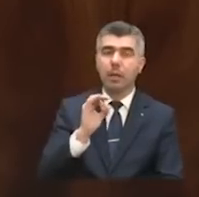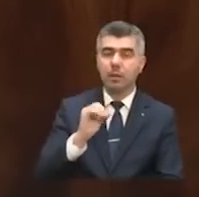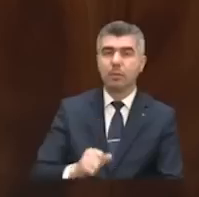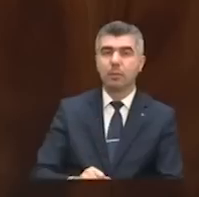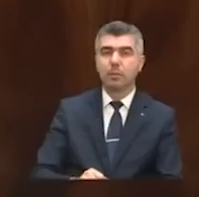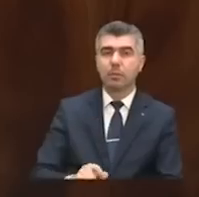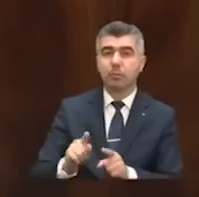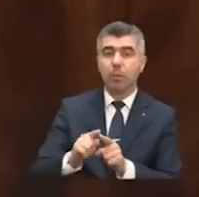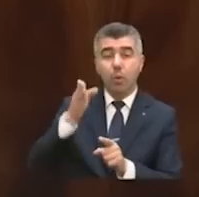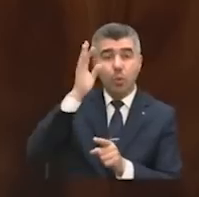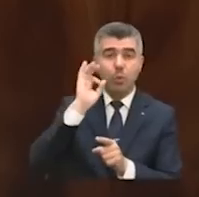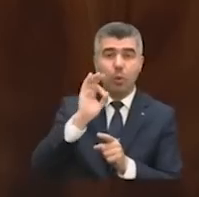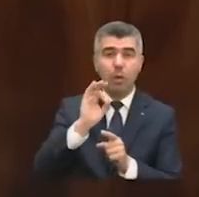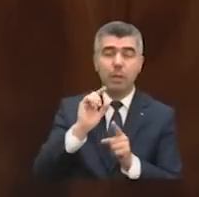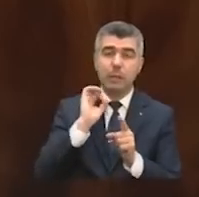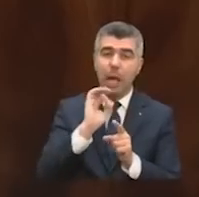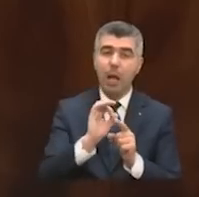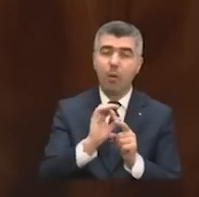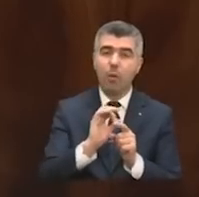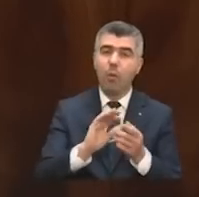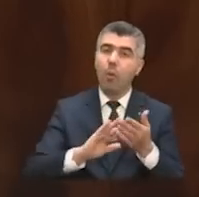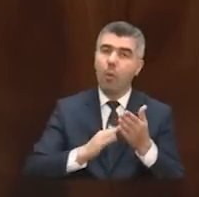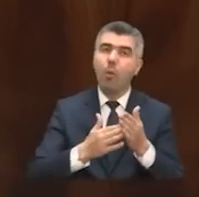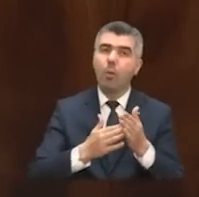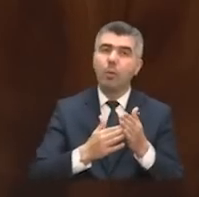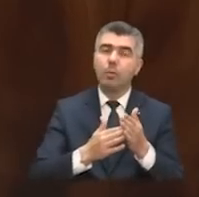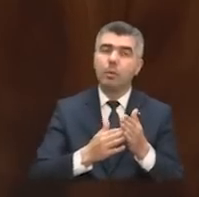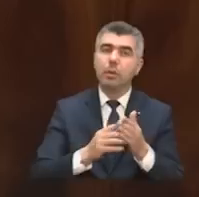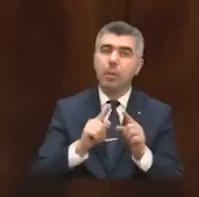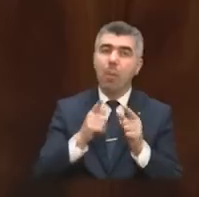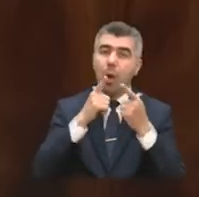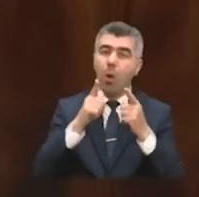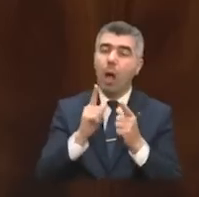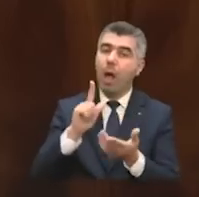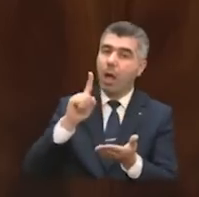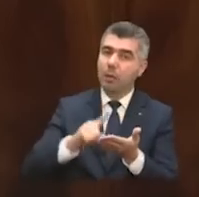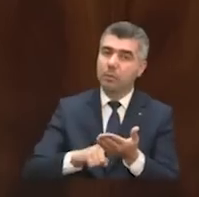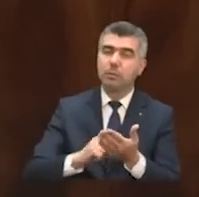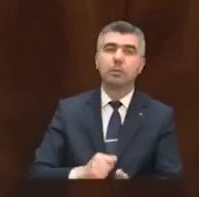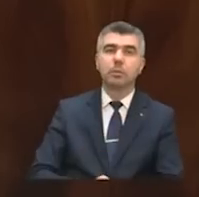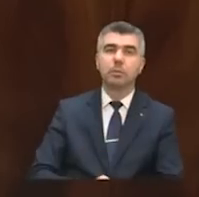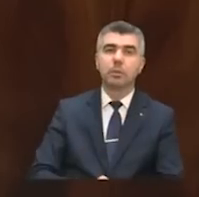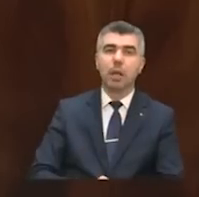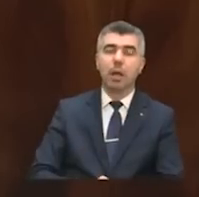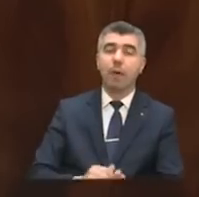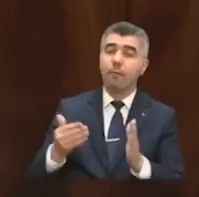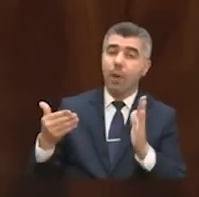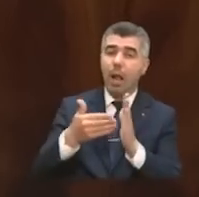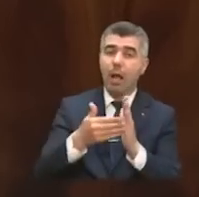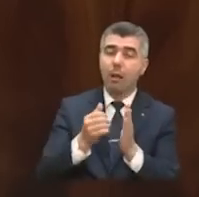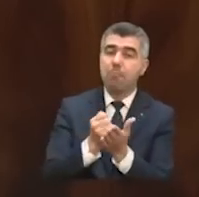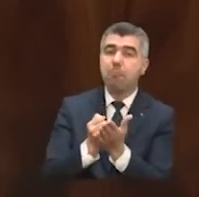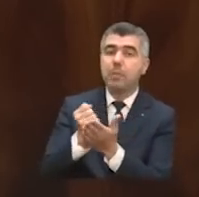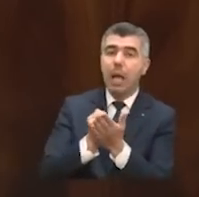لي دكتور خصهم حتى هما يديروا لي سكيلز ديال هادشي، خصهم اللغات، خاصهم في الاخر يدوزوا امتحانات